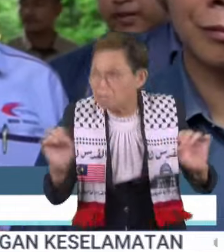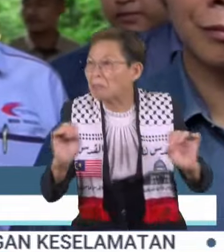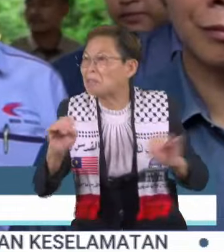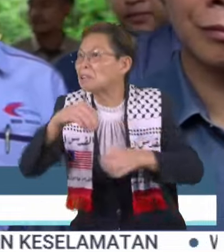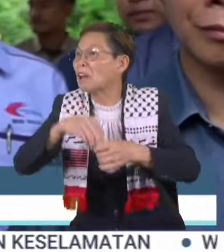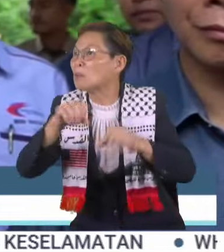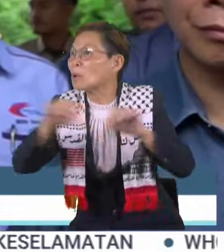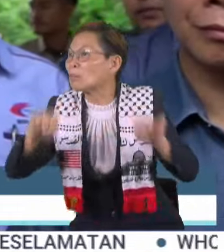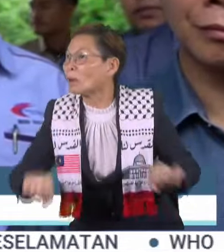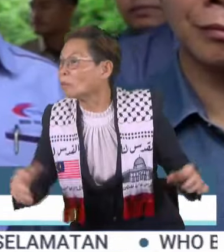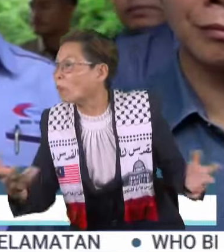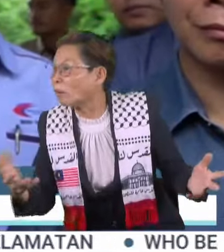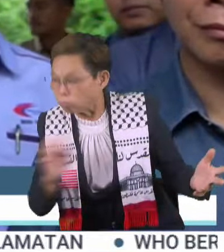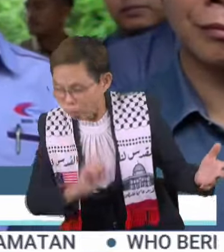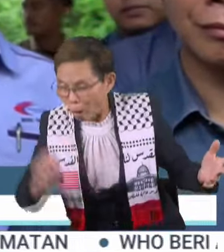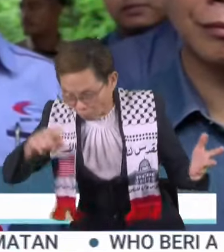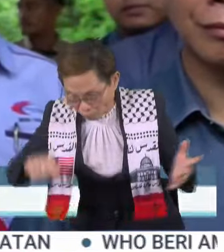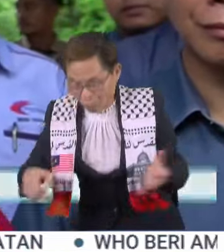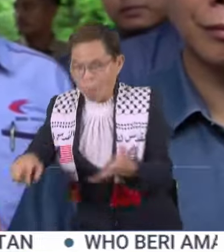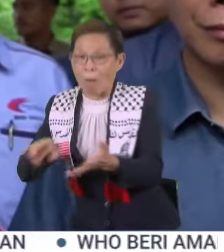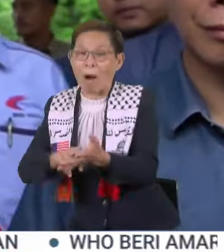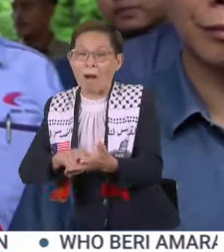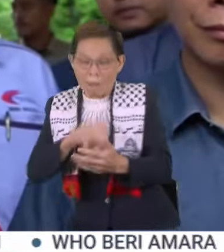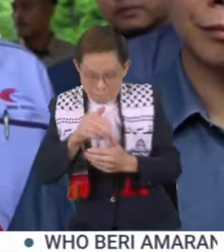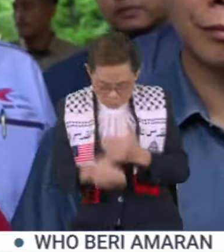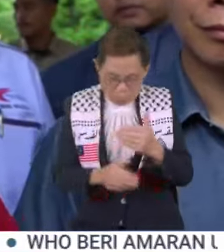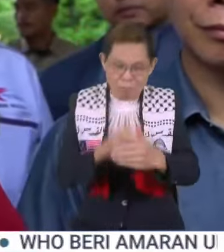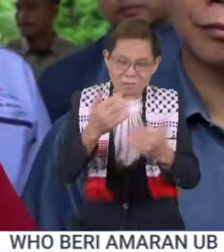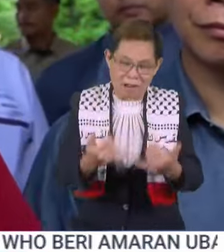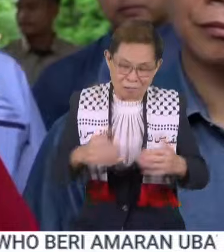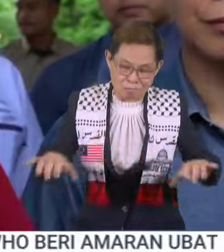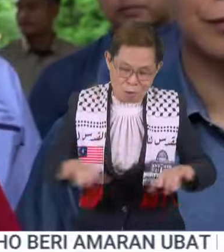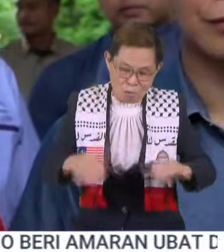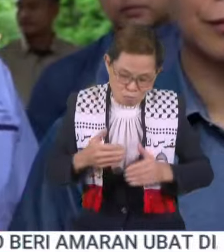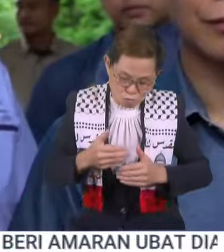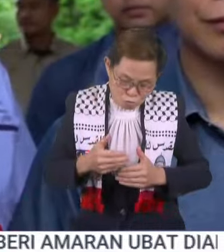sistem. Jadi dia kena daftar. Sekarang proses sedang berjalan sekarang.